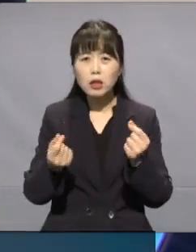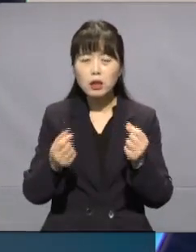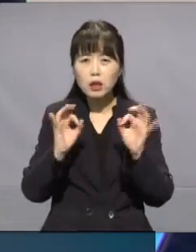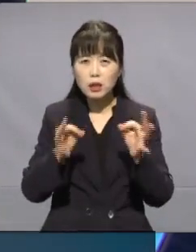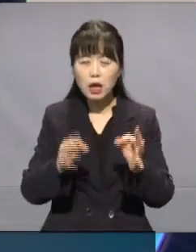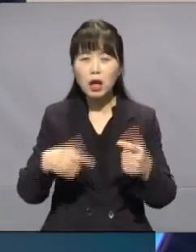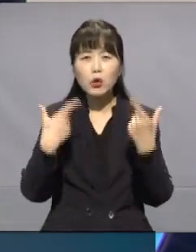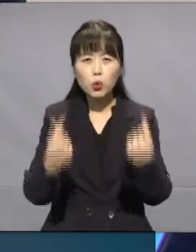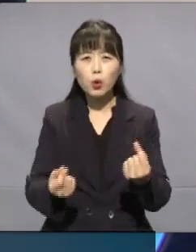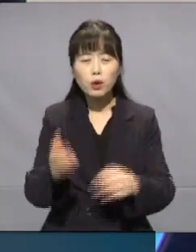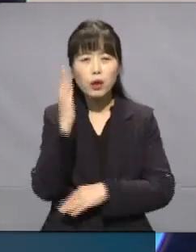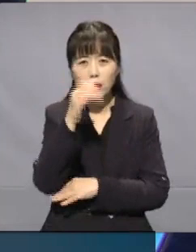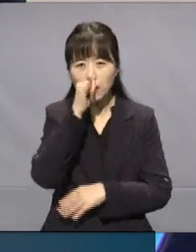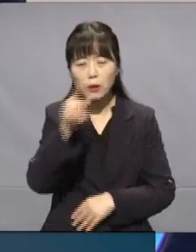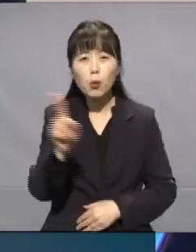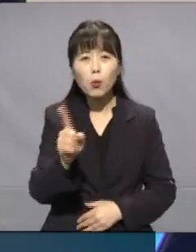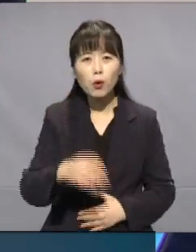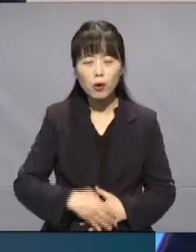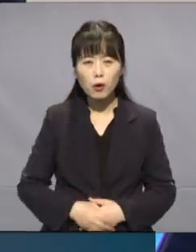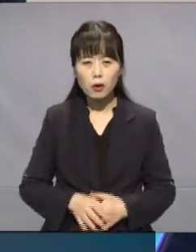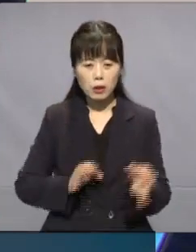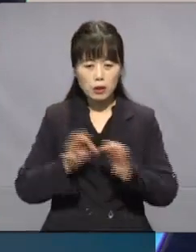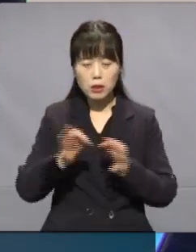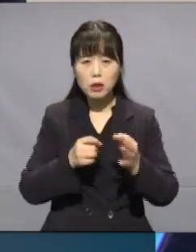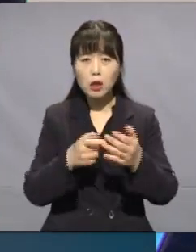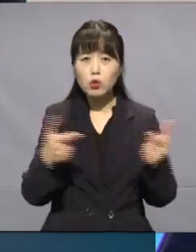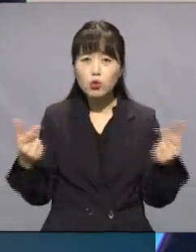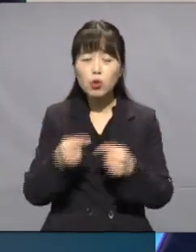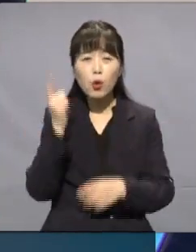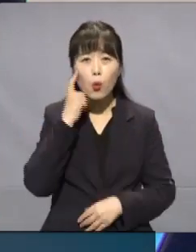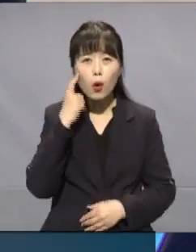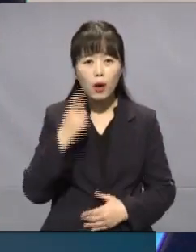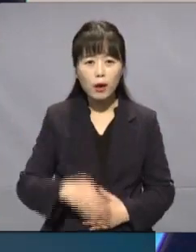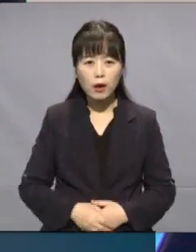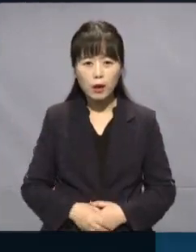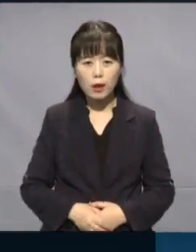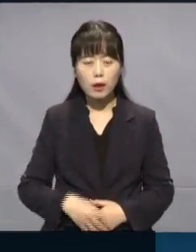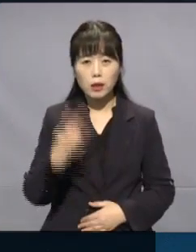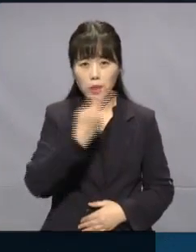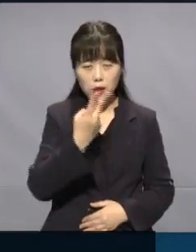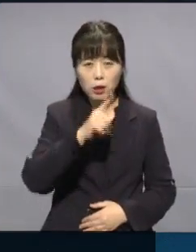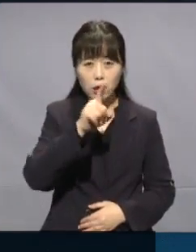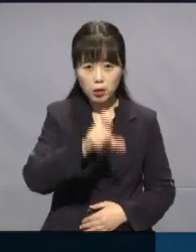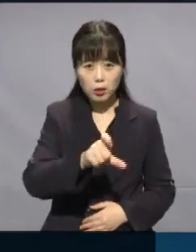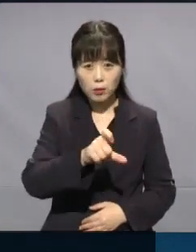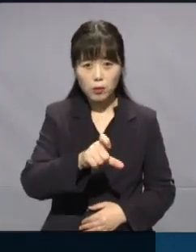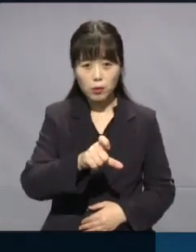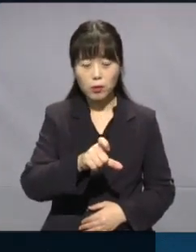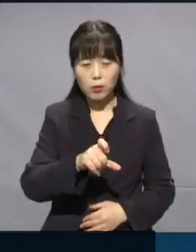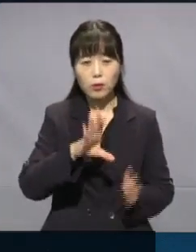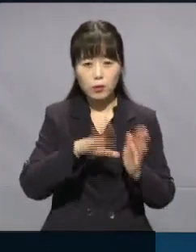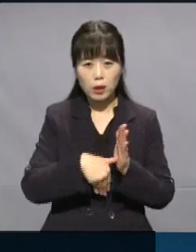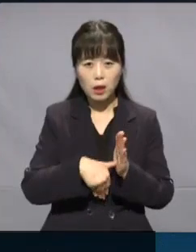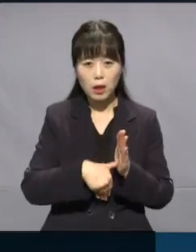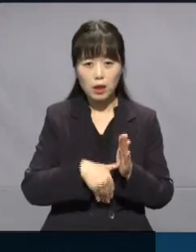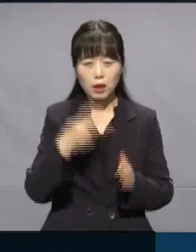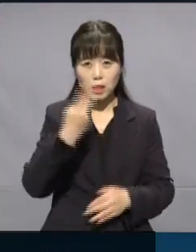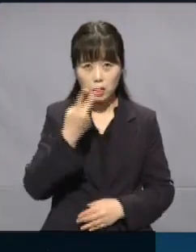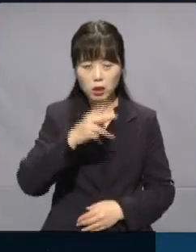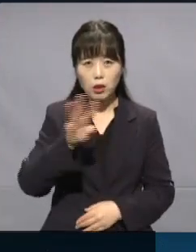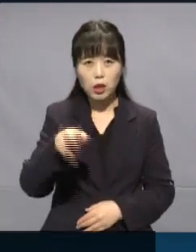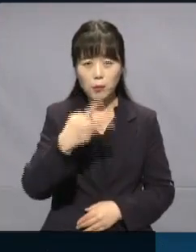있습니다 왜 그렇습니까 왜 시간을 줄이는 거예요 은행들이 아 근데요 전체적으로 보시면 2015년도에 전국의 311개의